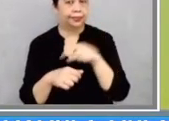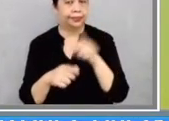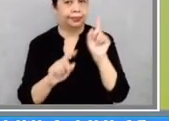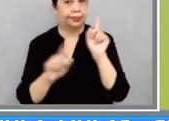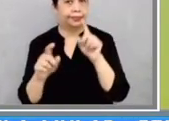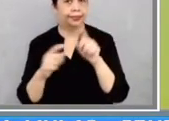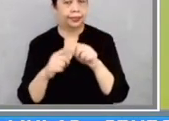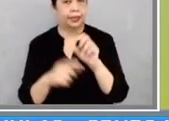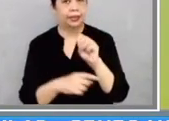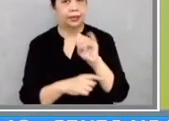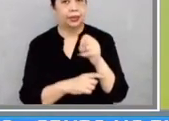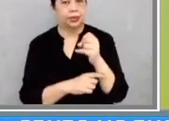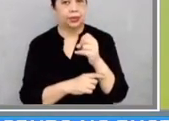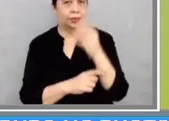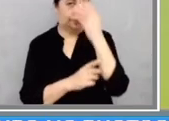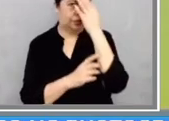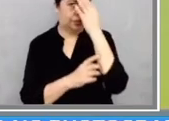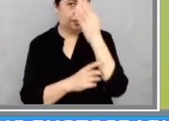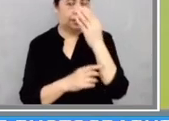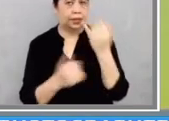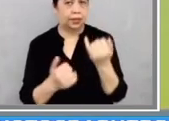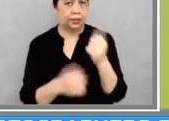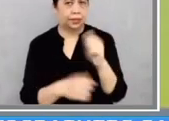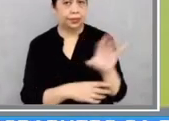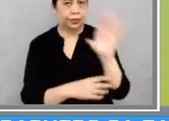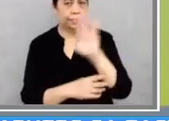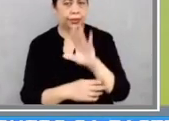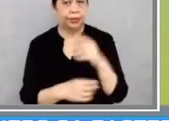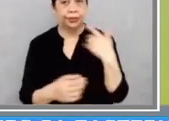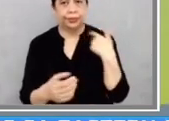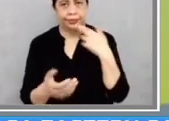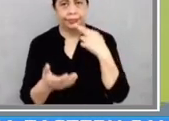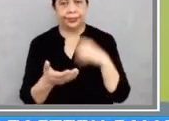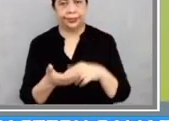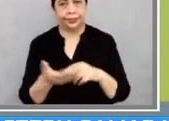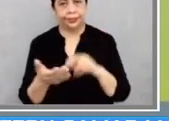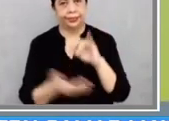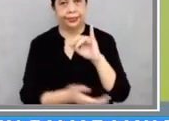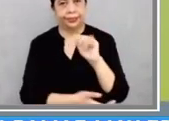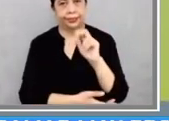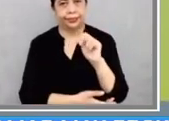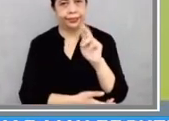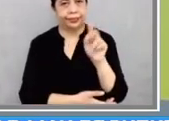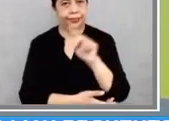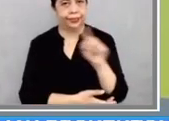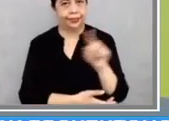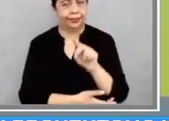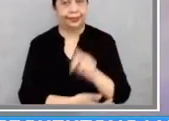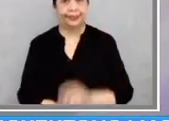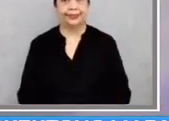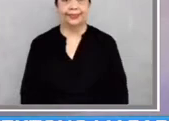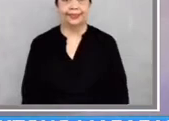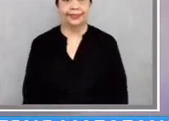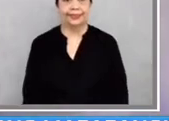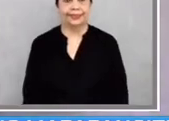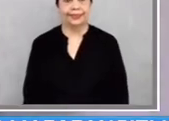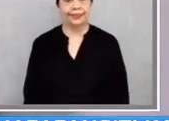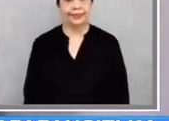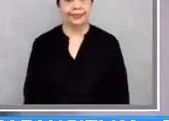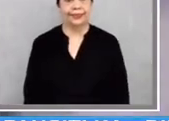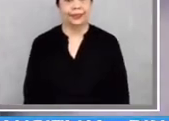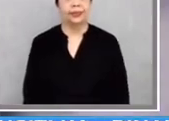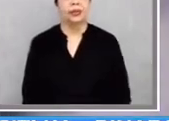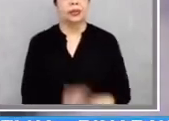Jose del Monte, Bulacan ngayong pong umaga. May ulat on the spot si Ian Cruz. Ian? Yes, Connie, siksik nga